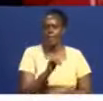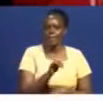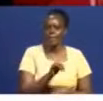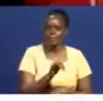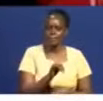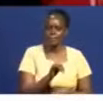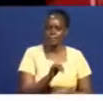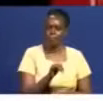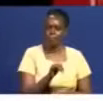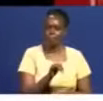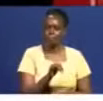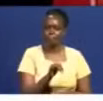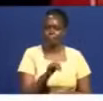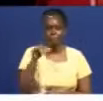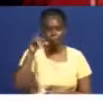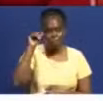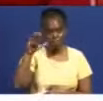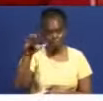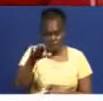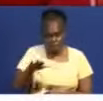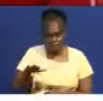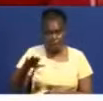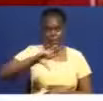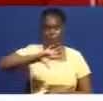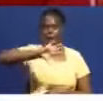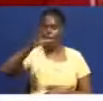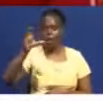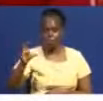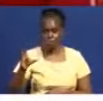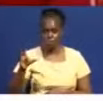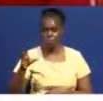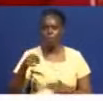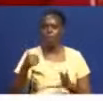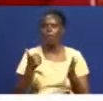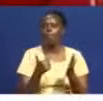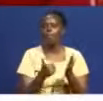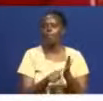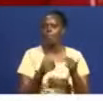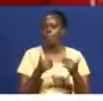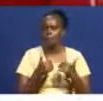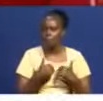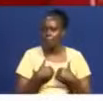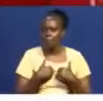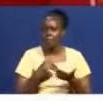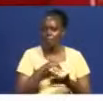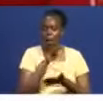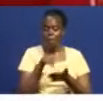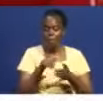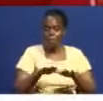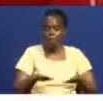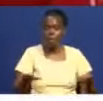haya. Kule Mombasa tumekuwa na tatizo la ardhi.